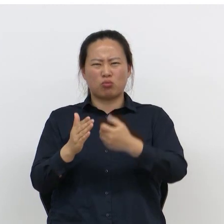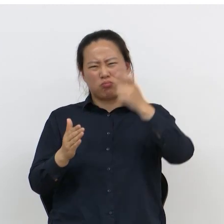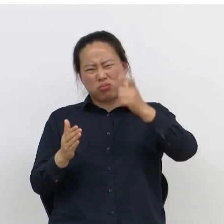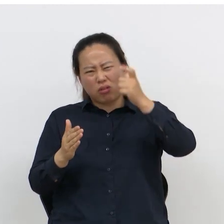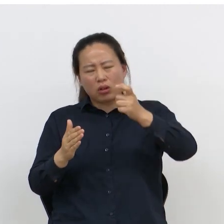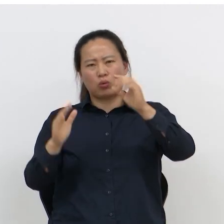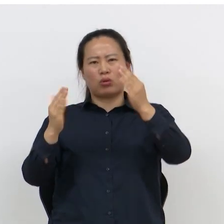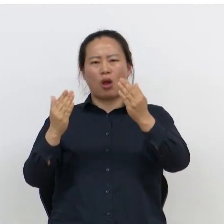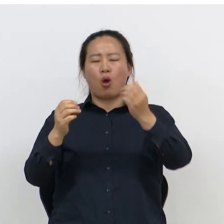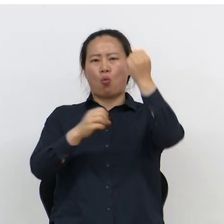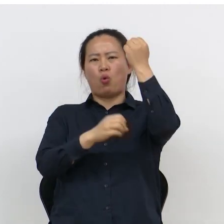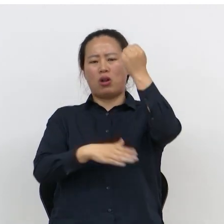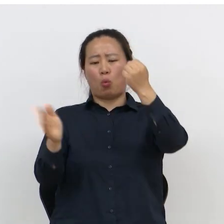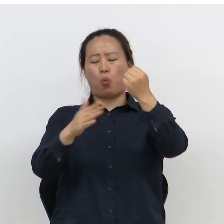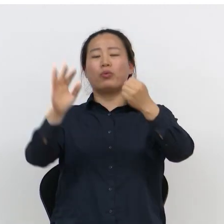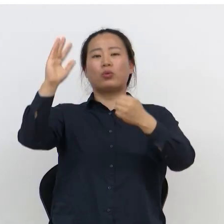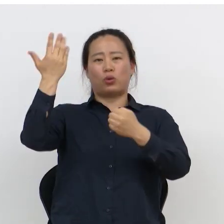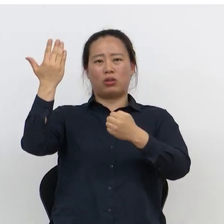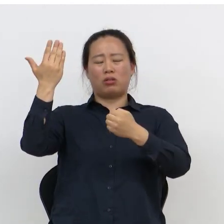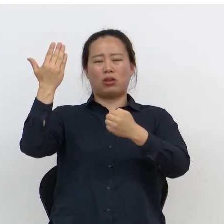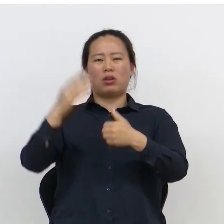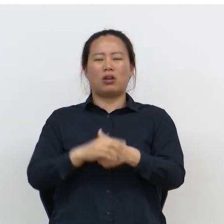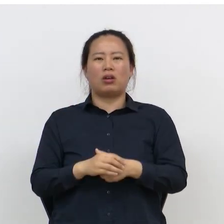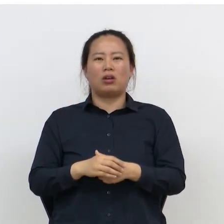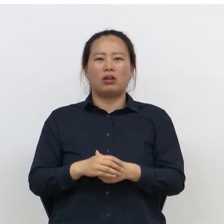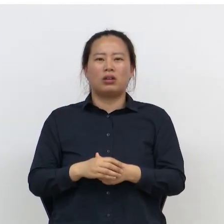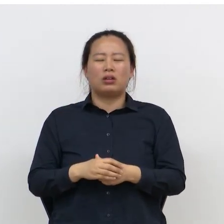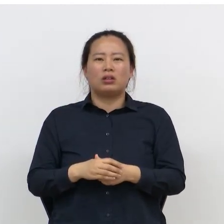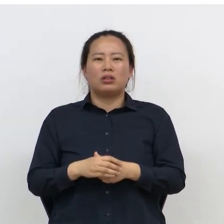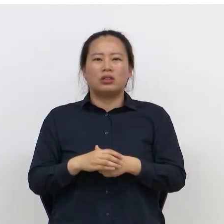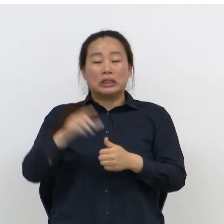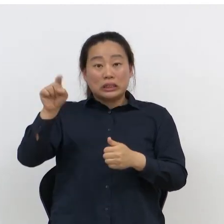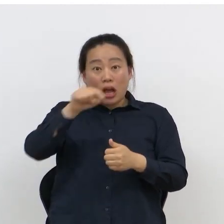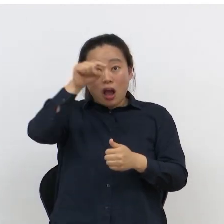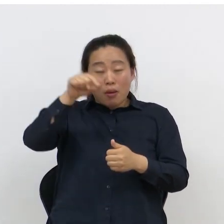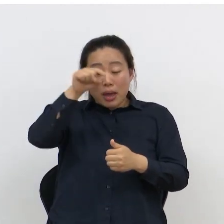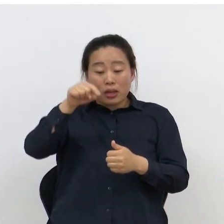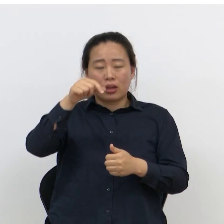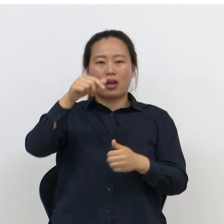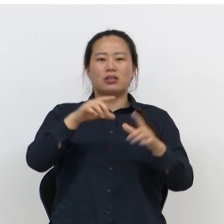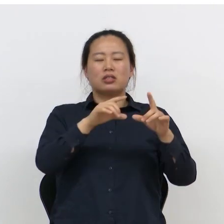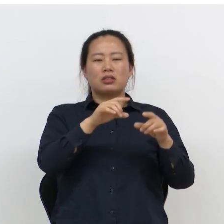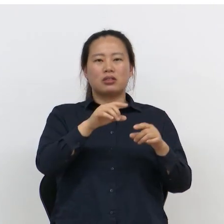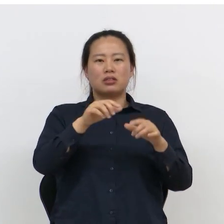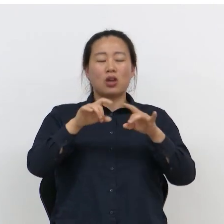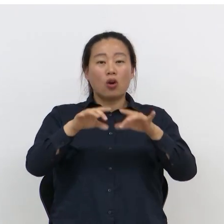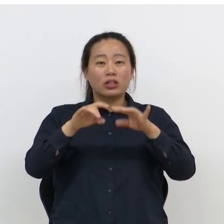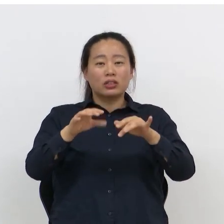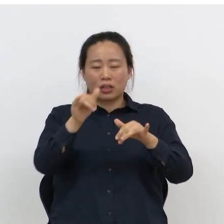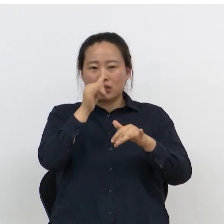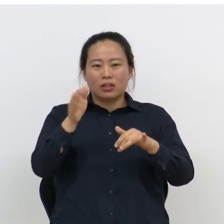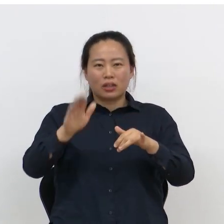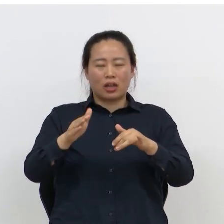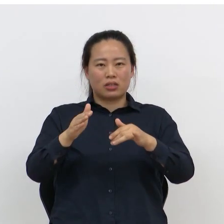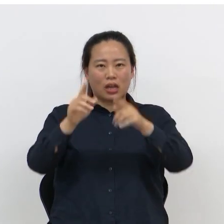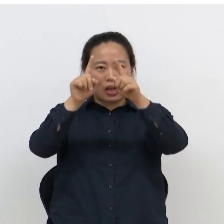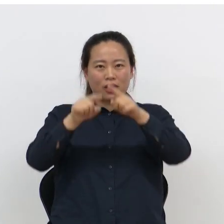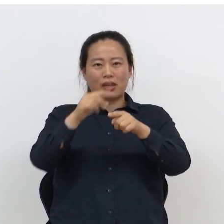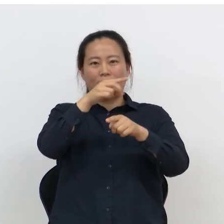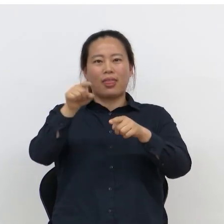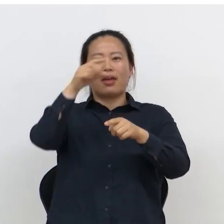여기는 원래 비어 있어야 되는 공간인데 이렇게 되는 겁니다. 이게 달팽이관에 전극이 들어있는 모양이고 잘라놓은 단면도가 이런